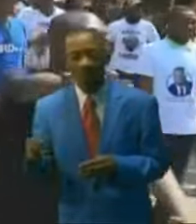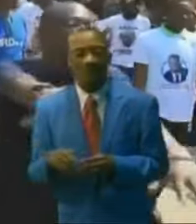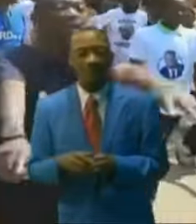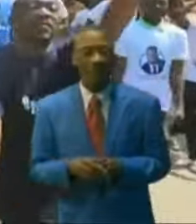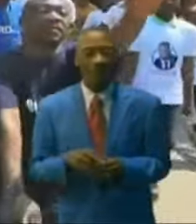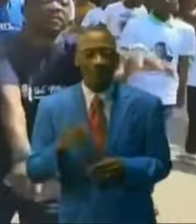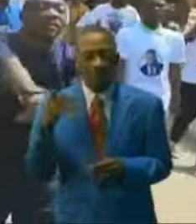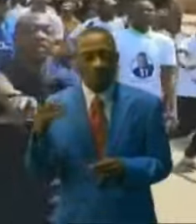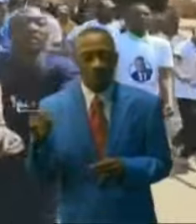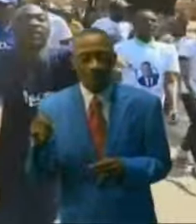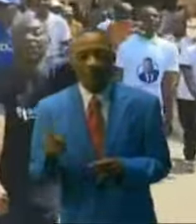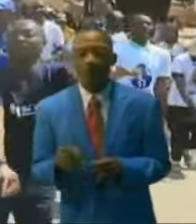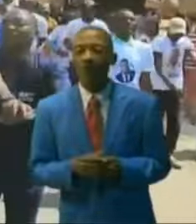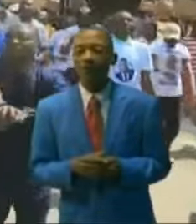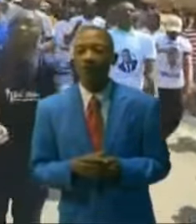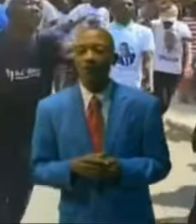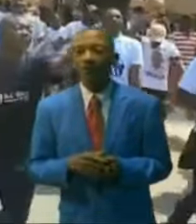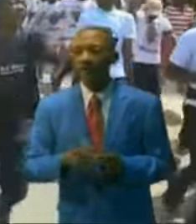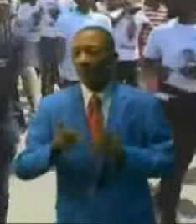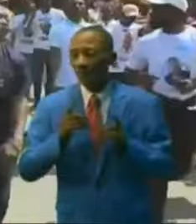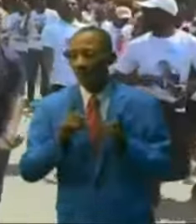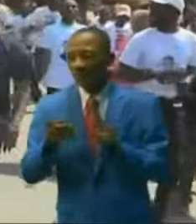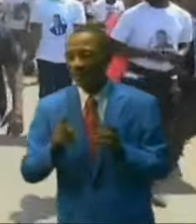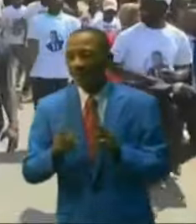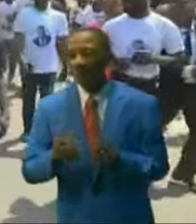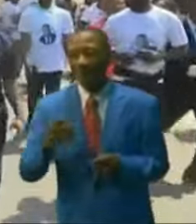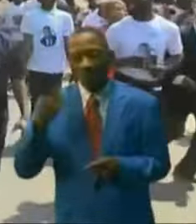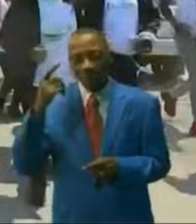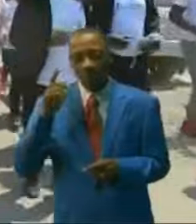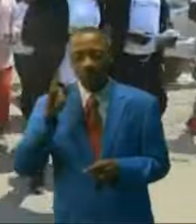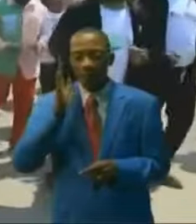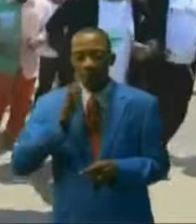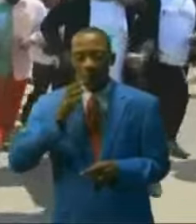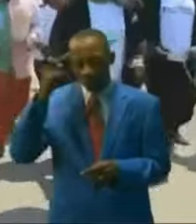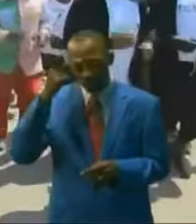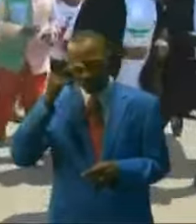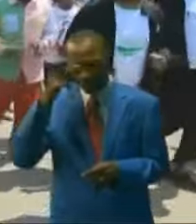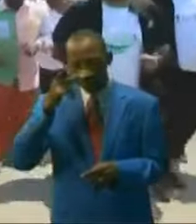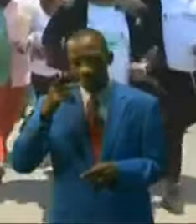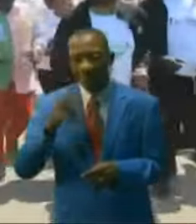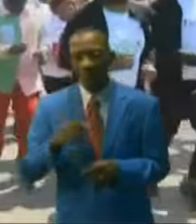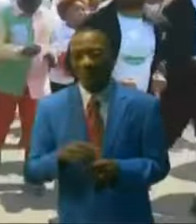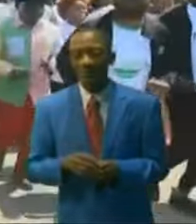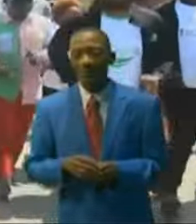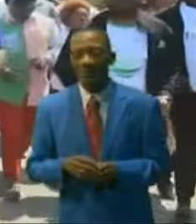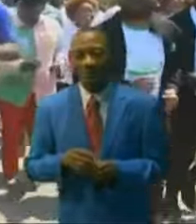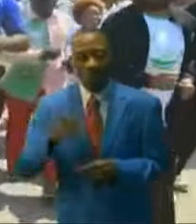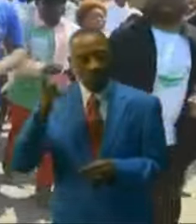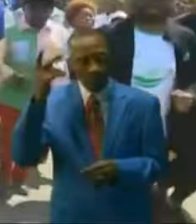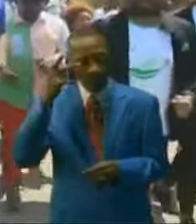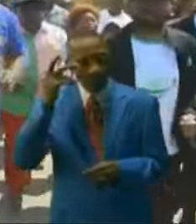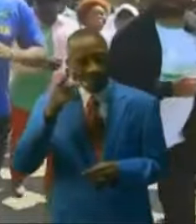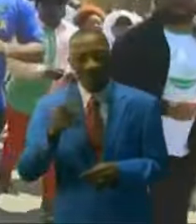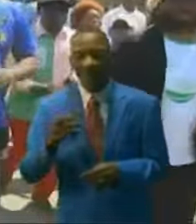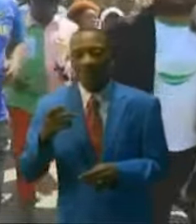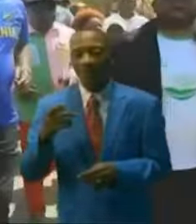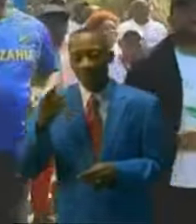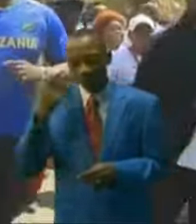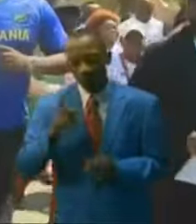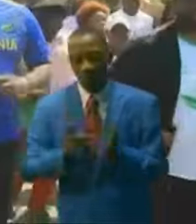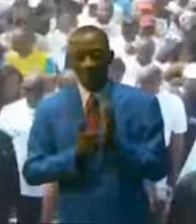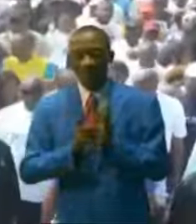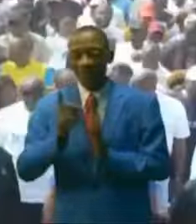l'avenue Chitourou en passant par la fonderie de la Gécamine pour contourner Feza Mining dans la commune de Chitourou et revenir sur la route Lubumbashi pour